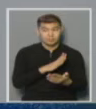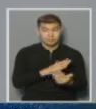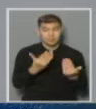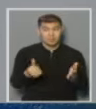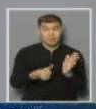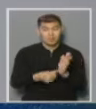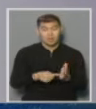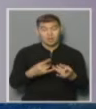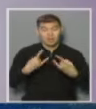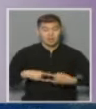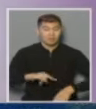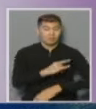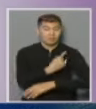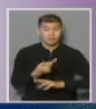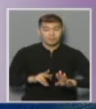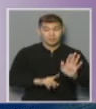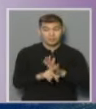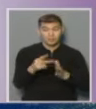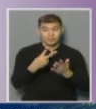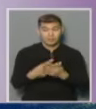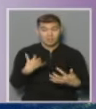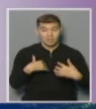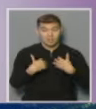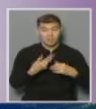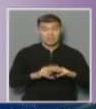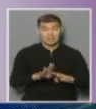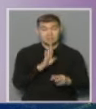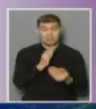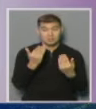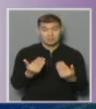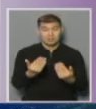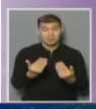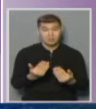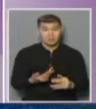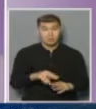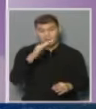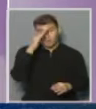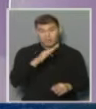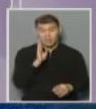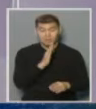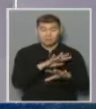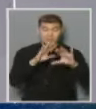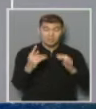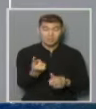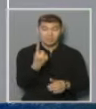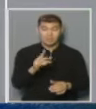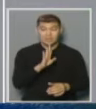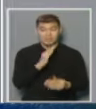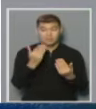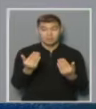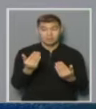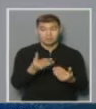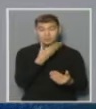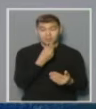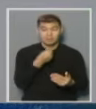6 айлығында өмірге келіп, жарық дүниені көруге асыққан шынашақтай қыз әзірге әке анасының жалғыз еркесі.